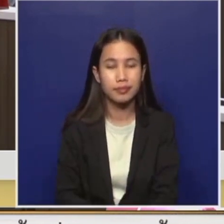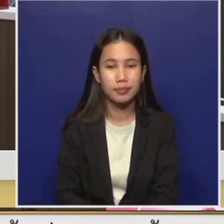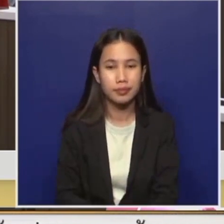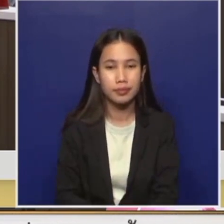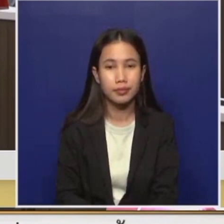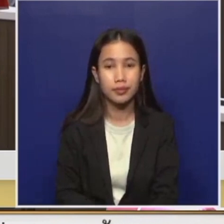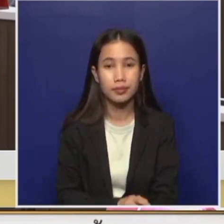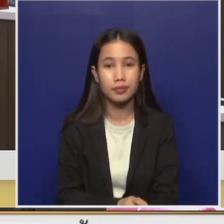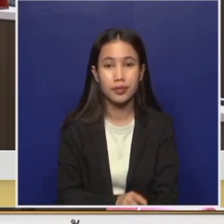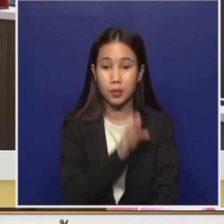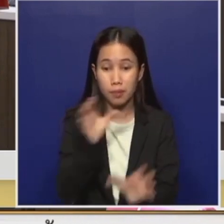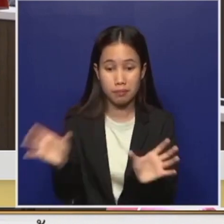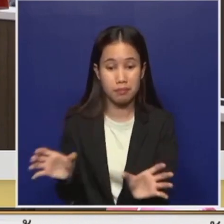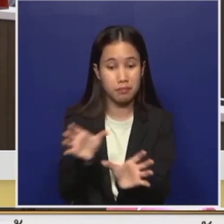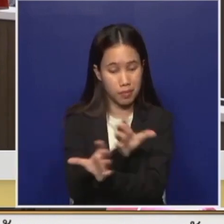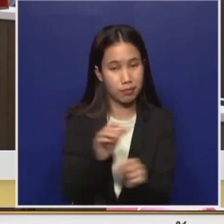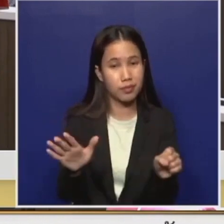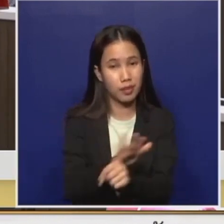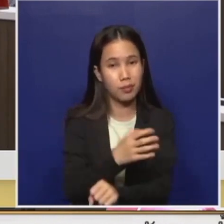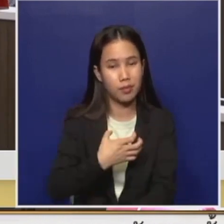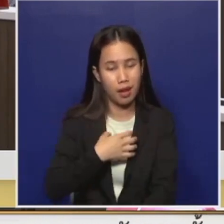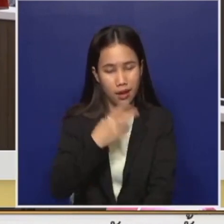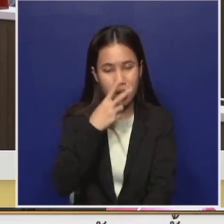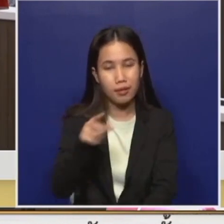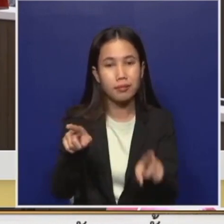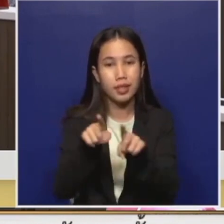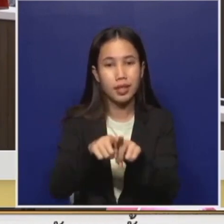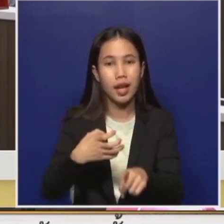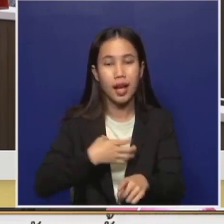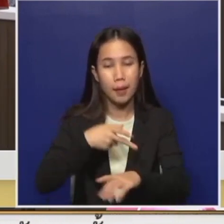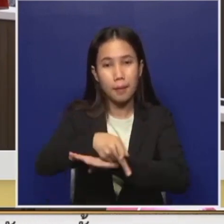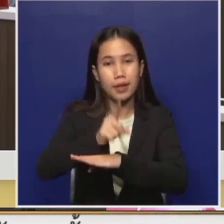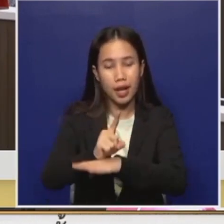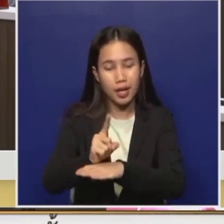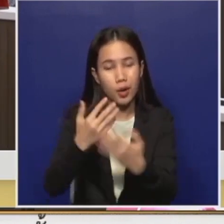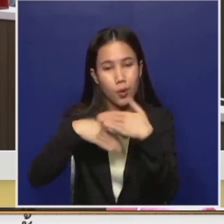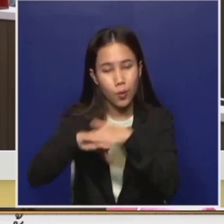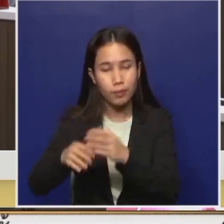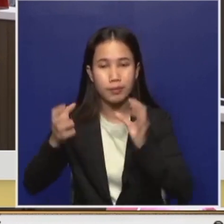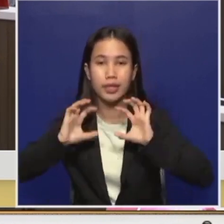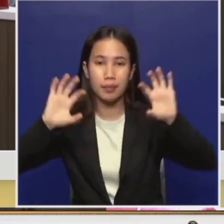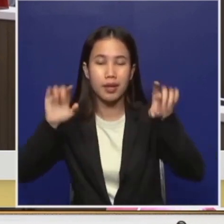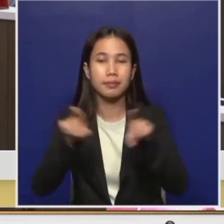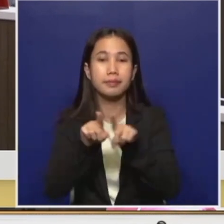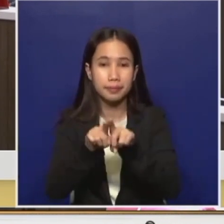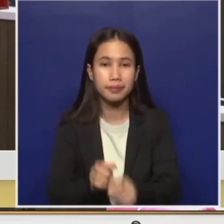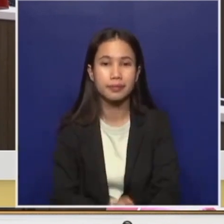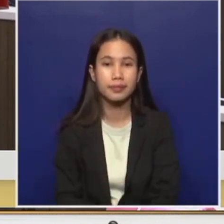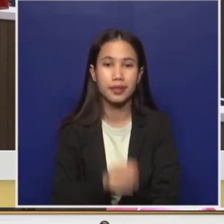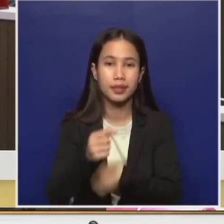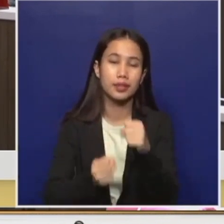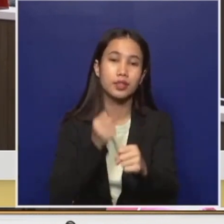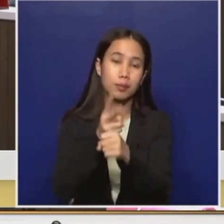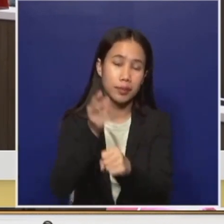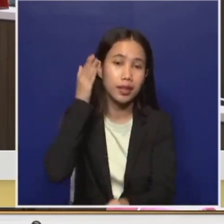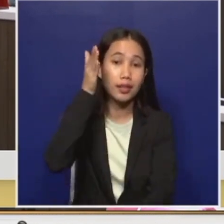สมมลแบบดนะฮั ทครับผมกอยากเหนใหท่มาทรามอยู่รวมรษบาล pict afterwardsในอี 2 ปข้หน้